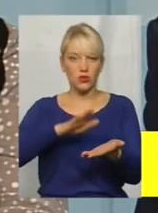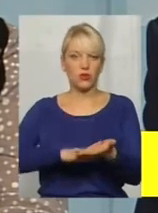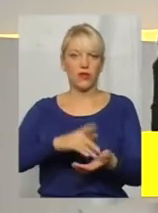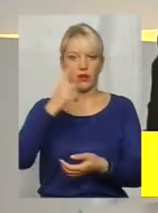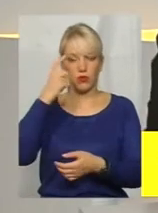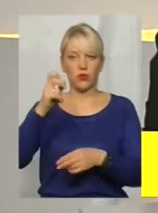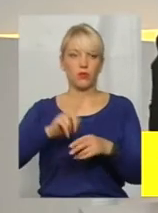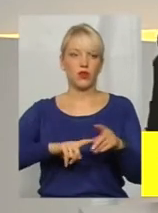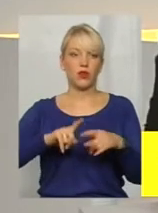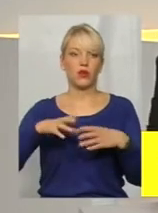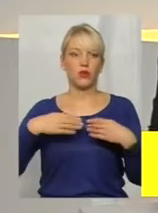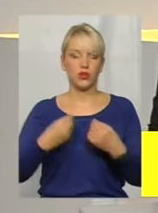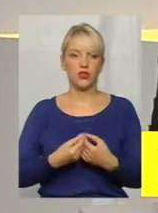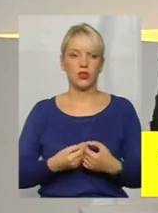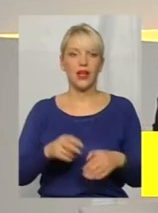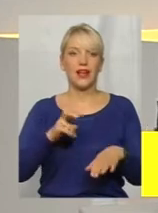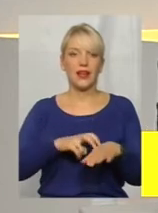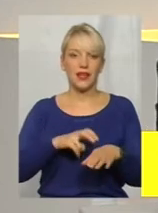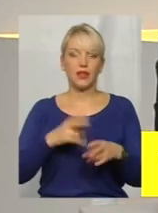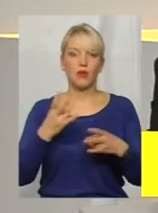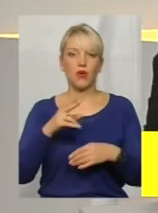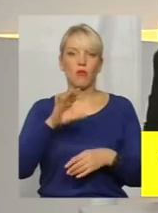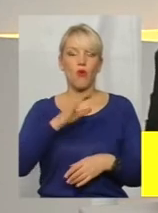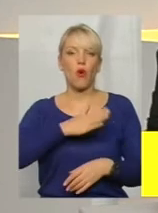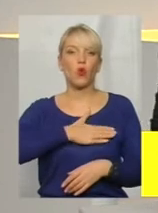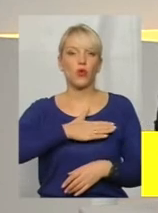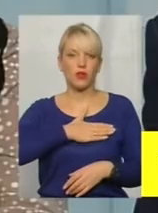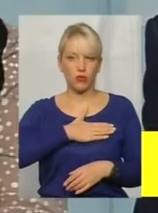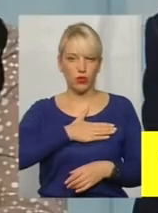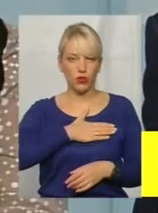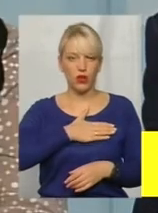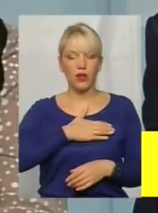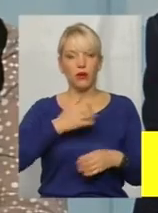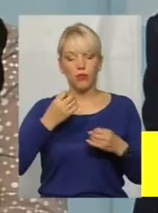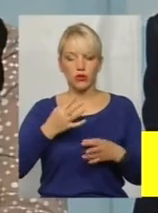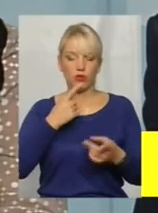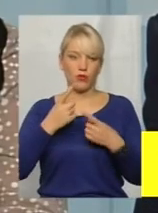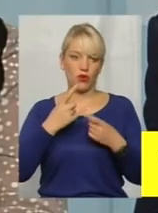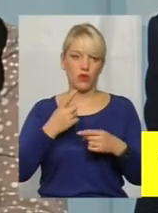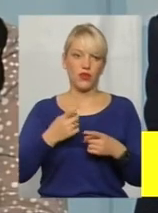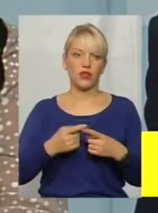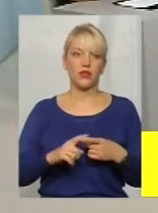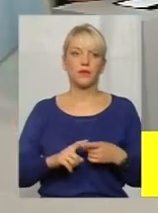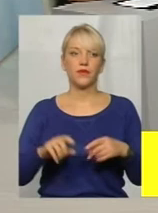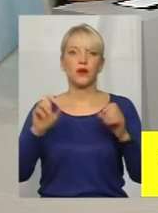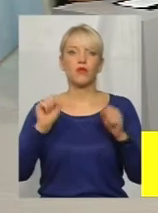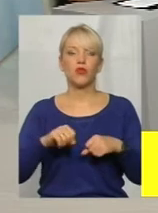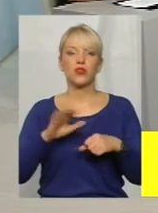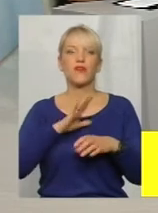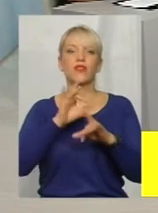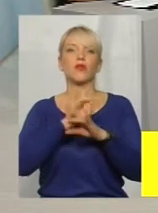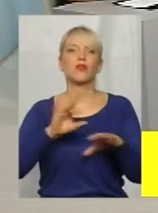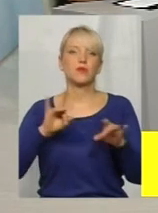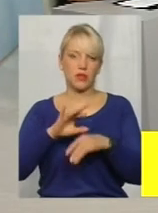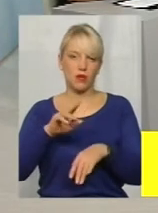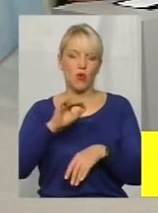ще простіше задам питання. Лікар мала по-людяному просто поговорити? Ви розумієте, можливо, вона і пояснила